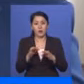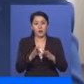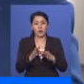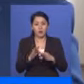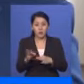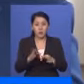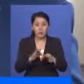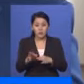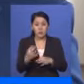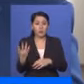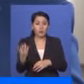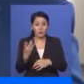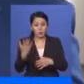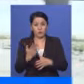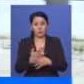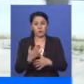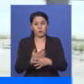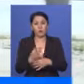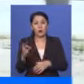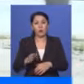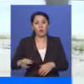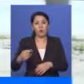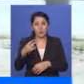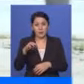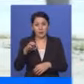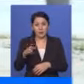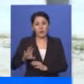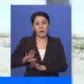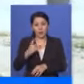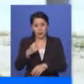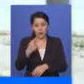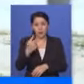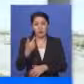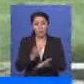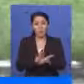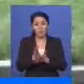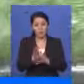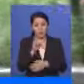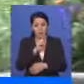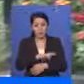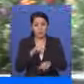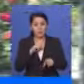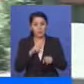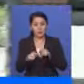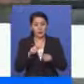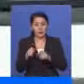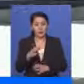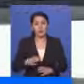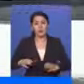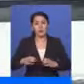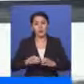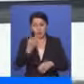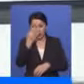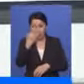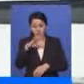кішкене көмекші жасау керекпіз. Облыс әкімінің орынбасарының айтуынша, үш бағытта жұмыс істейтін мониторинг топтары құрылған. Олар